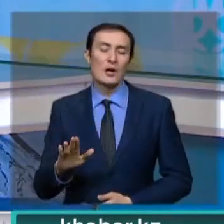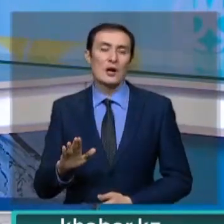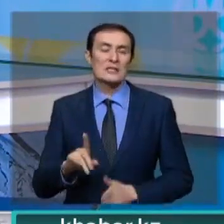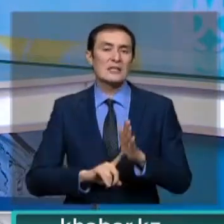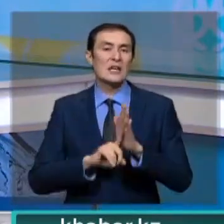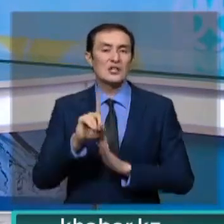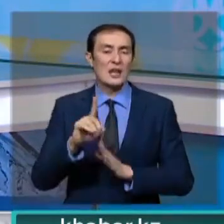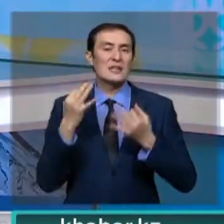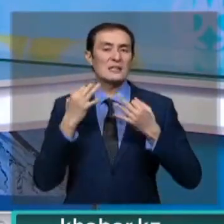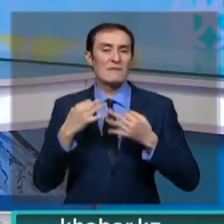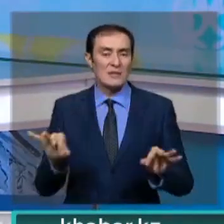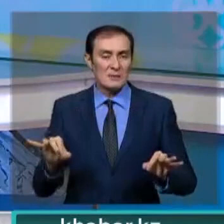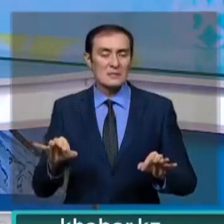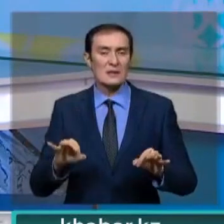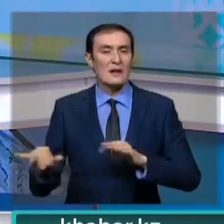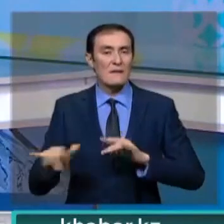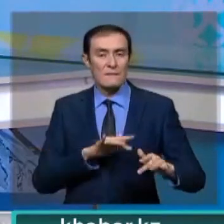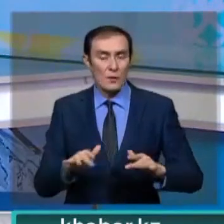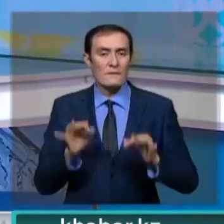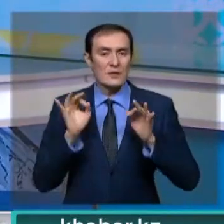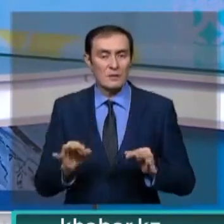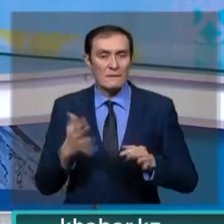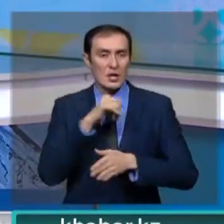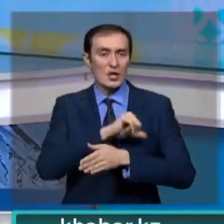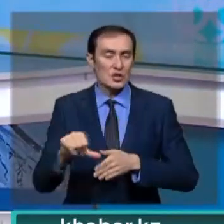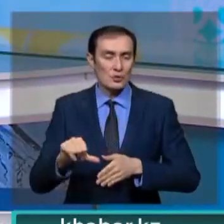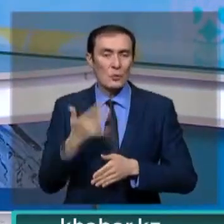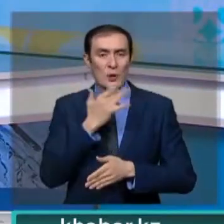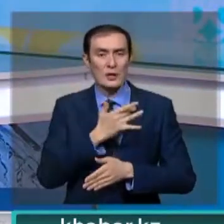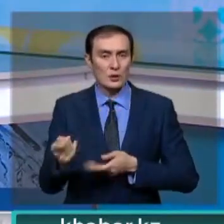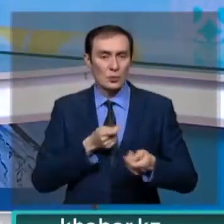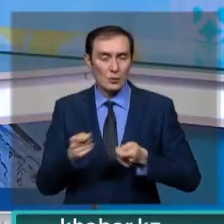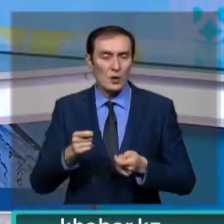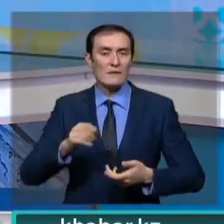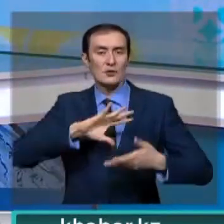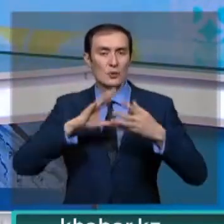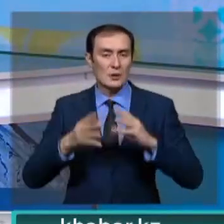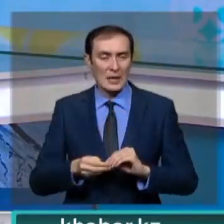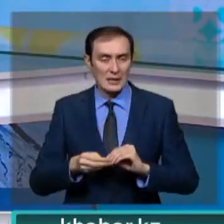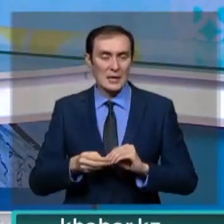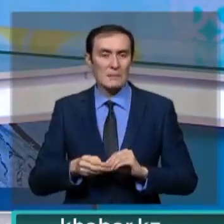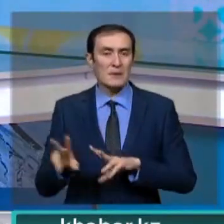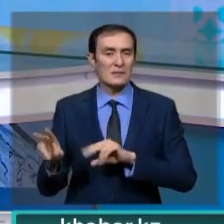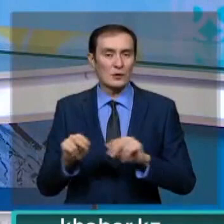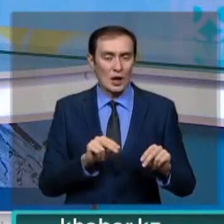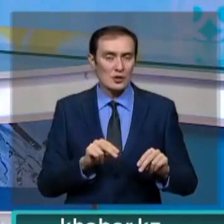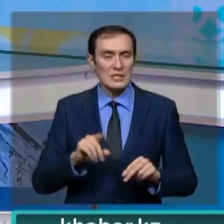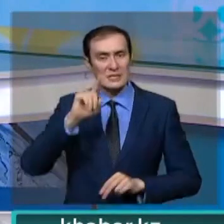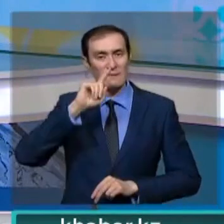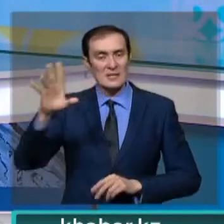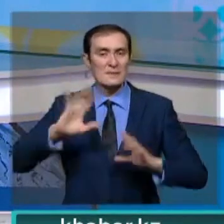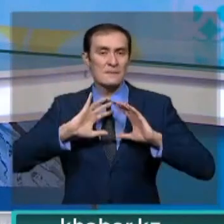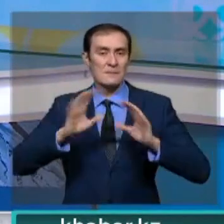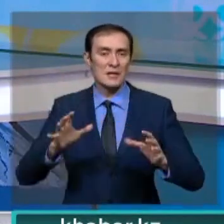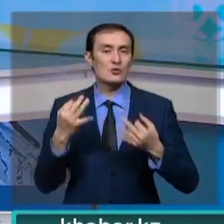уже с самого начала независимости вел выверенную внешнюю и внутреннюю политику как результат процветающее известный в мире